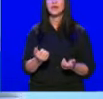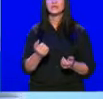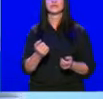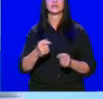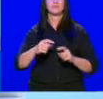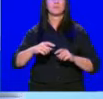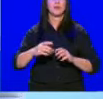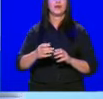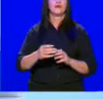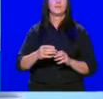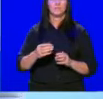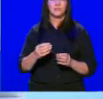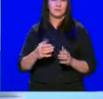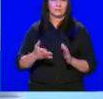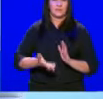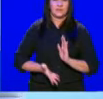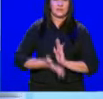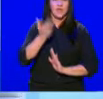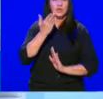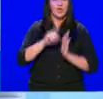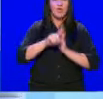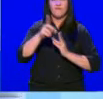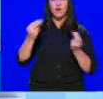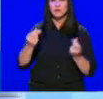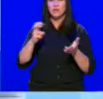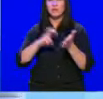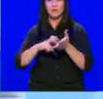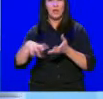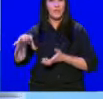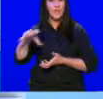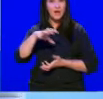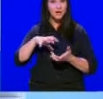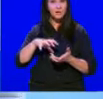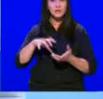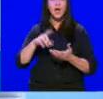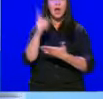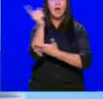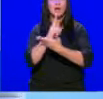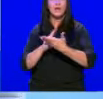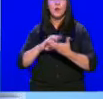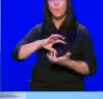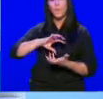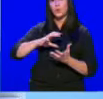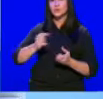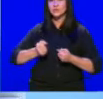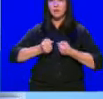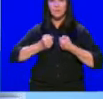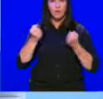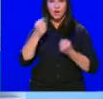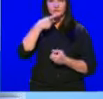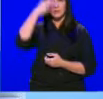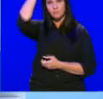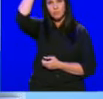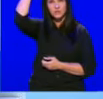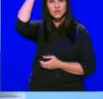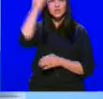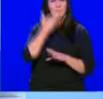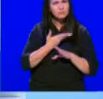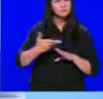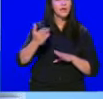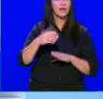глупиращата инфлация, с енергийната криза, с геополитическите заплахи за българската държава